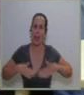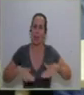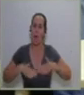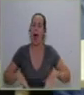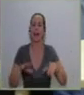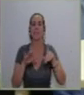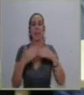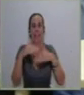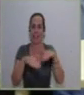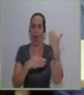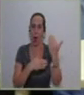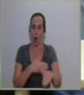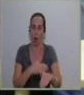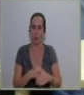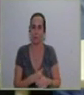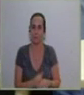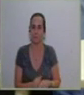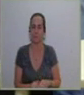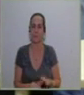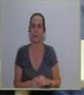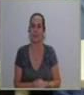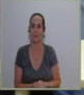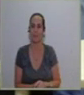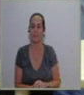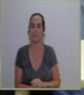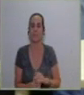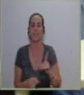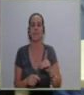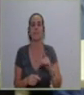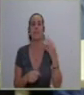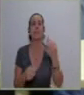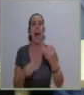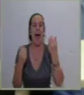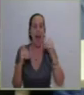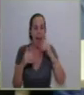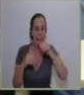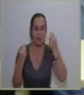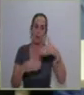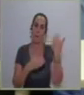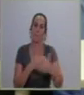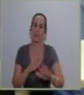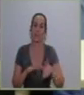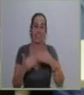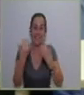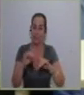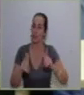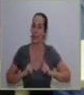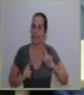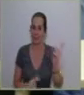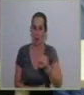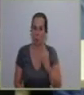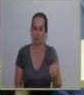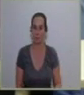קטע האחרון עכשיו. טוב, אז עכשיו שמעת לנו את הטוב לסוף. הקטע המושלם. בדיוק, זה באמת הקטע שחיכיתם לו,